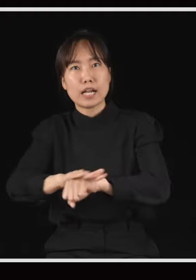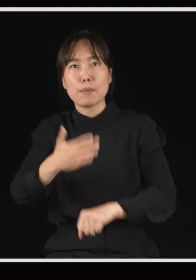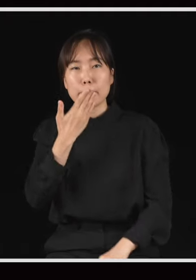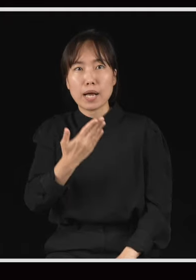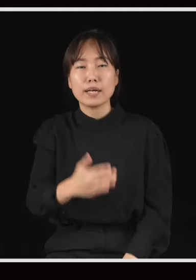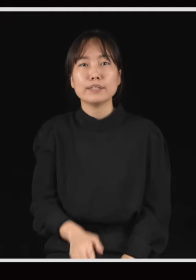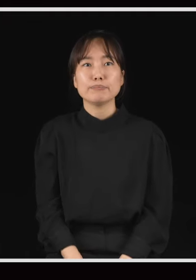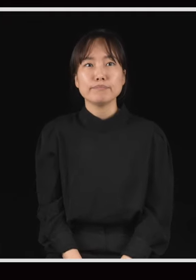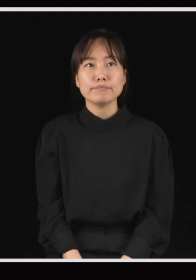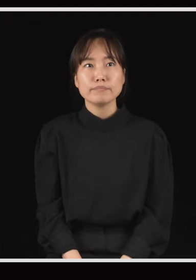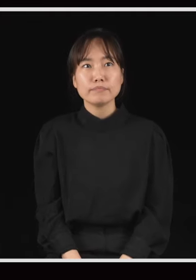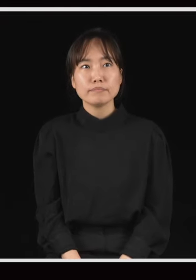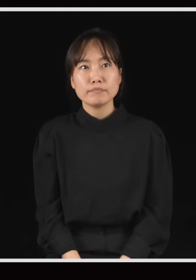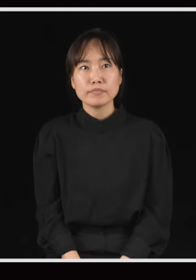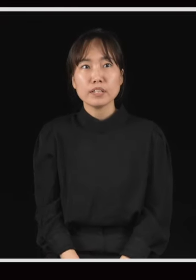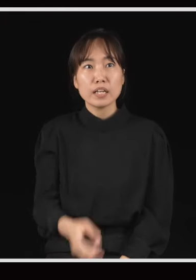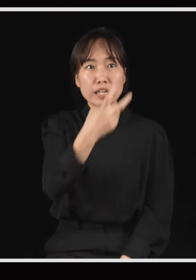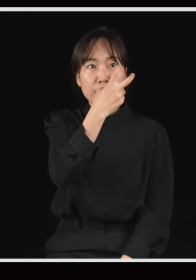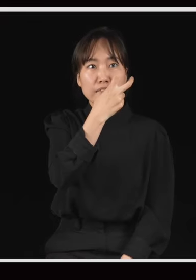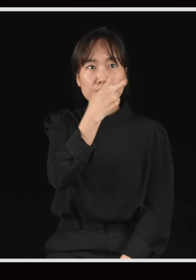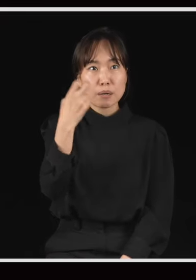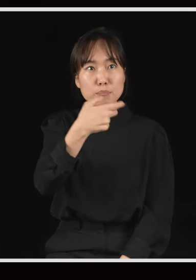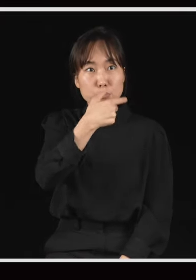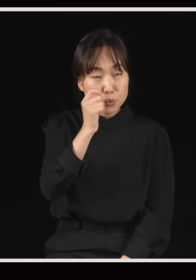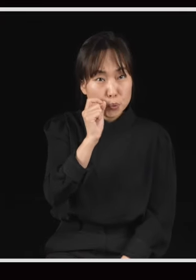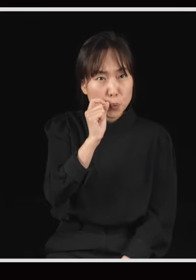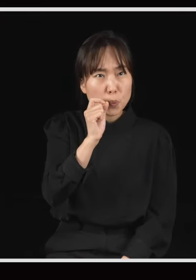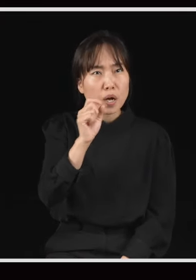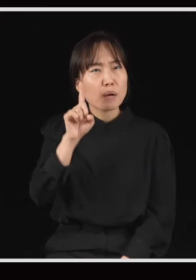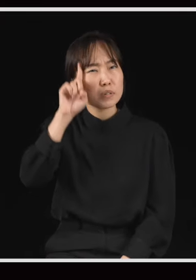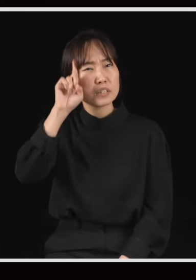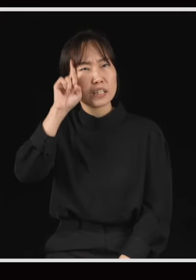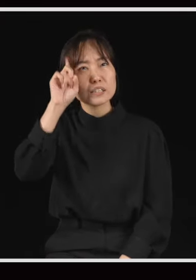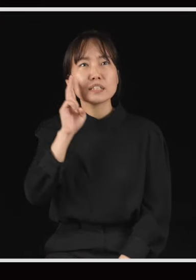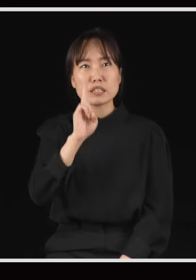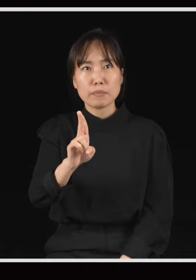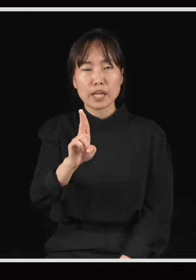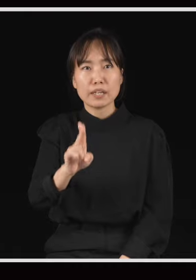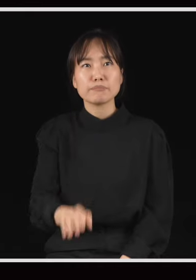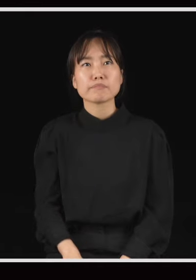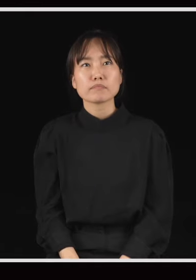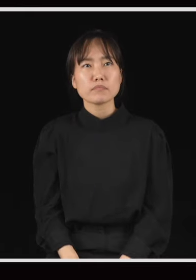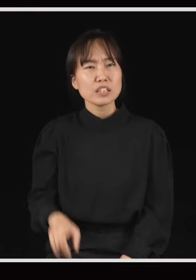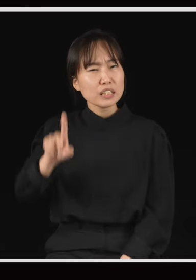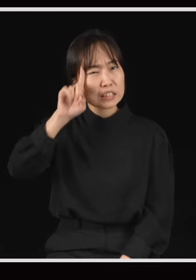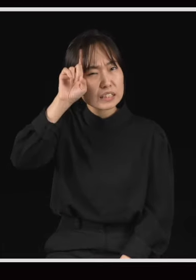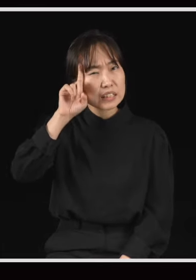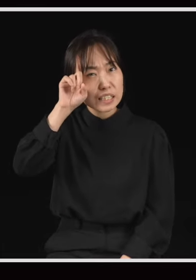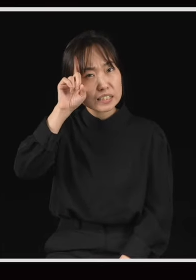있겠죠. 그리고 잠을 줄이면 엄청난 양의 스트레스 호르몬이 나온다고 되어 있습니다. 근데 그 정도는